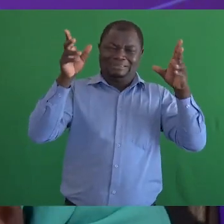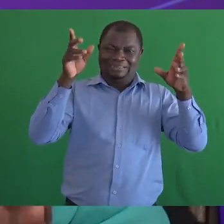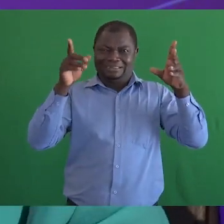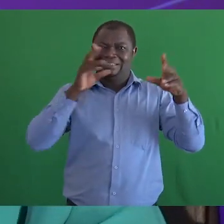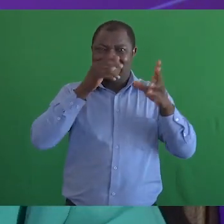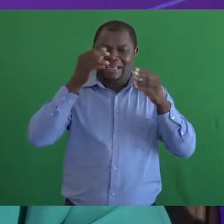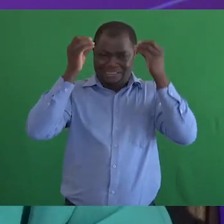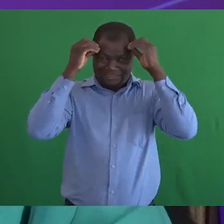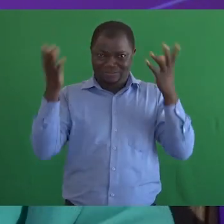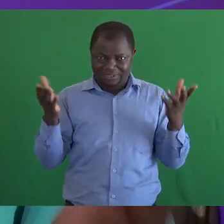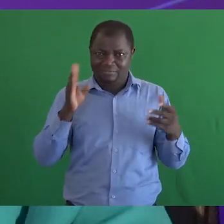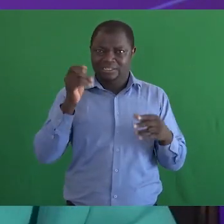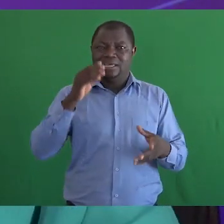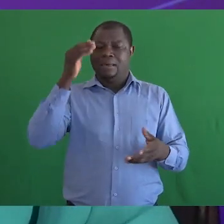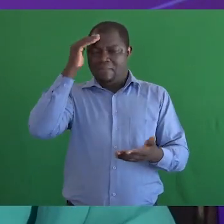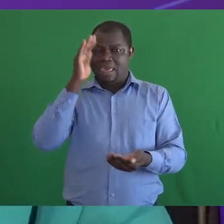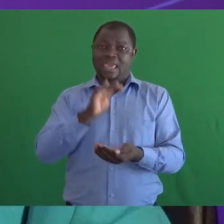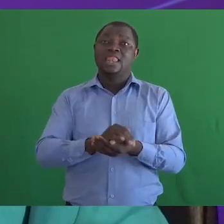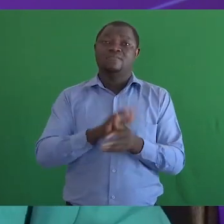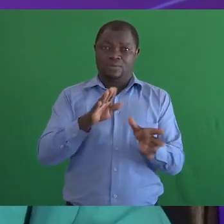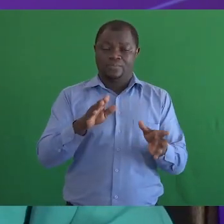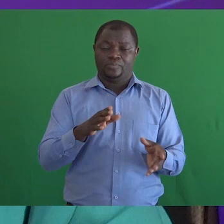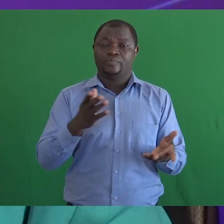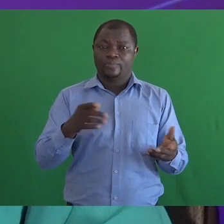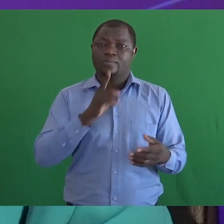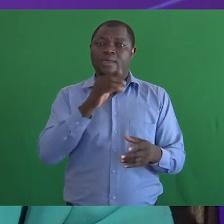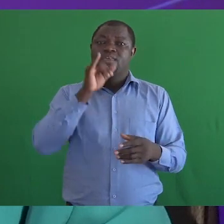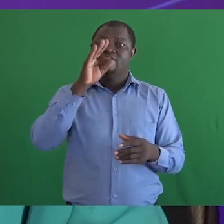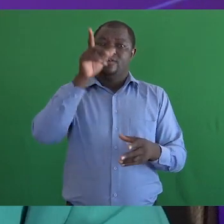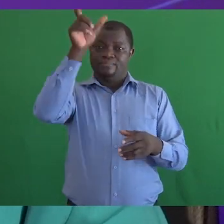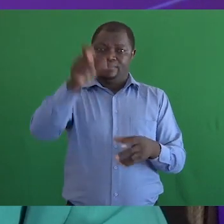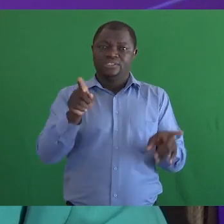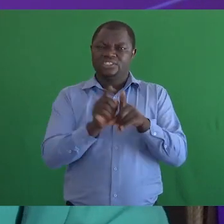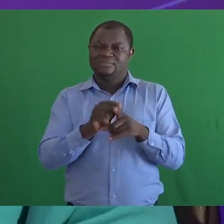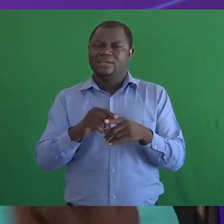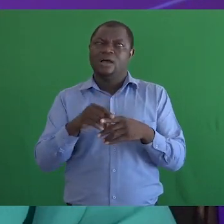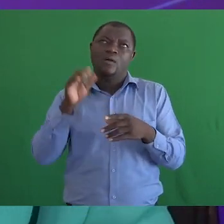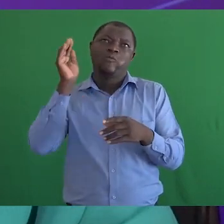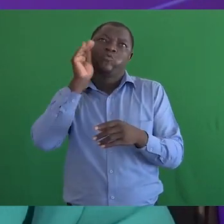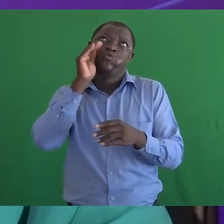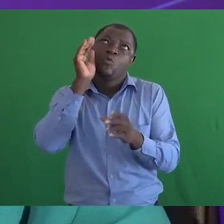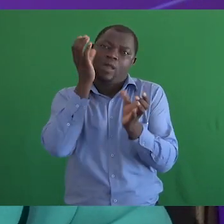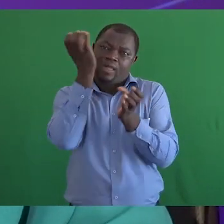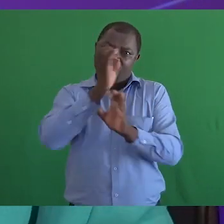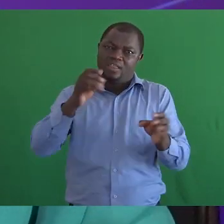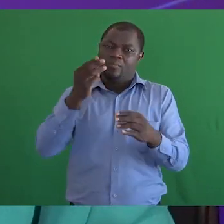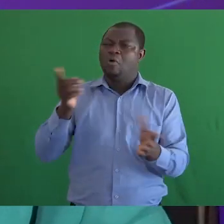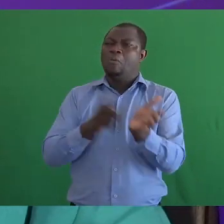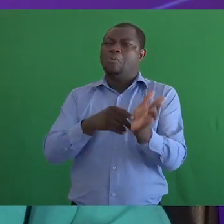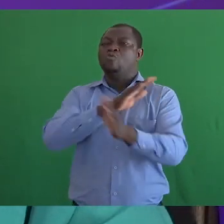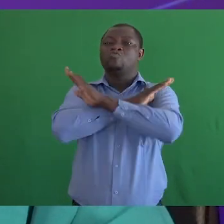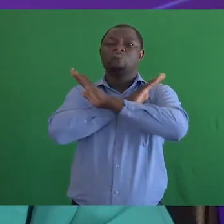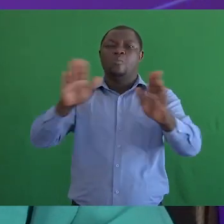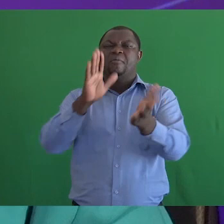in terms but my beliefs ekuti izvo kana munhu achinge aguma vanhu vanobva vaparadzana vaita